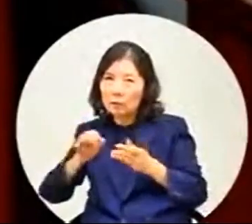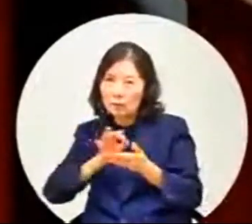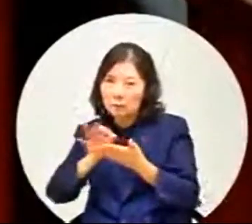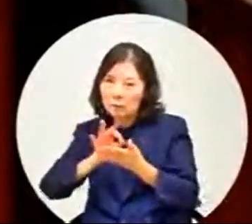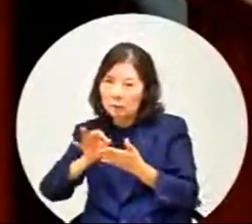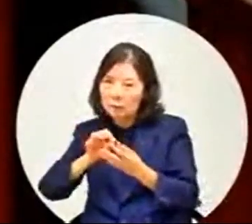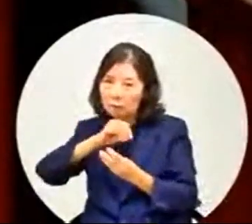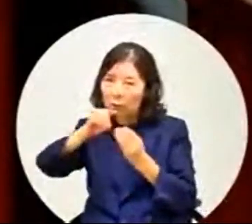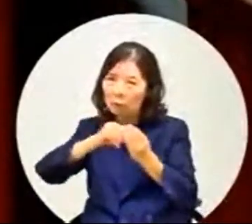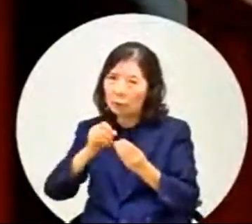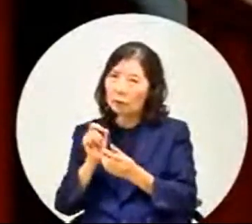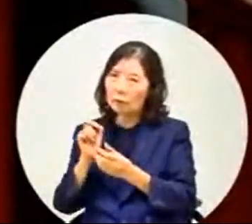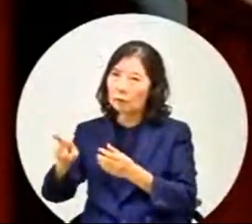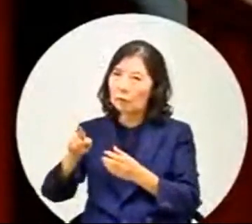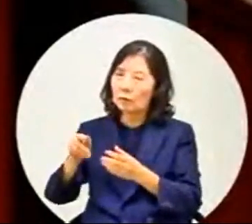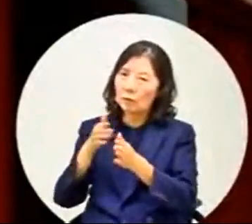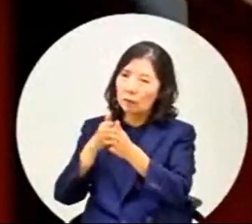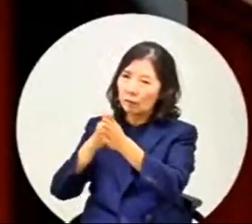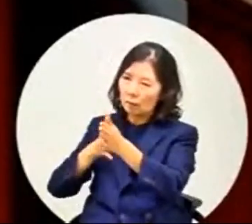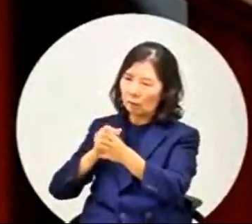去买了列车，